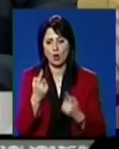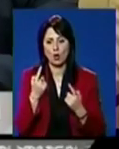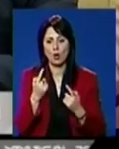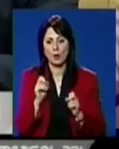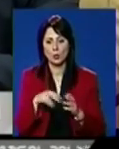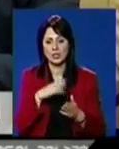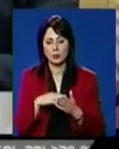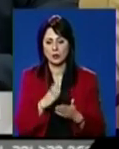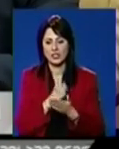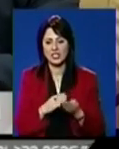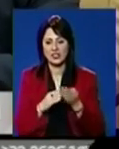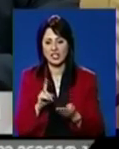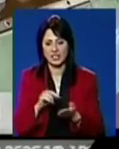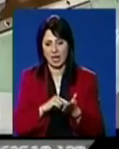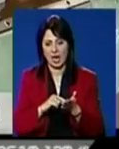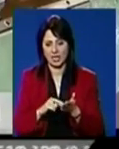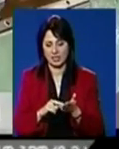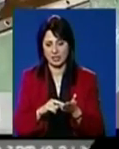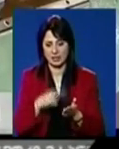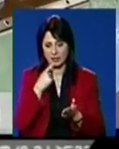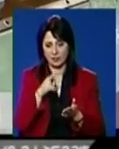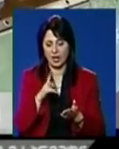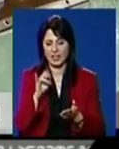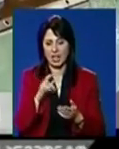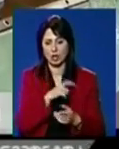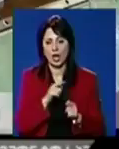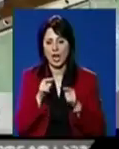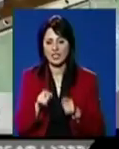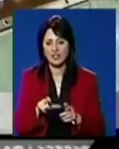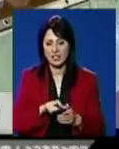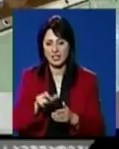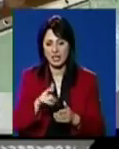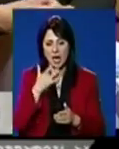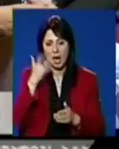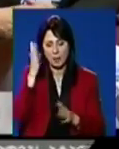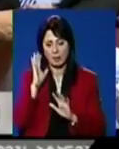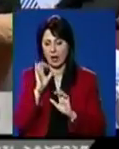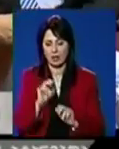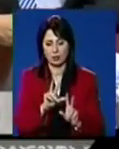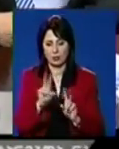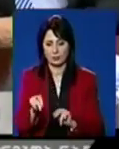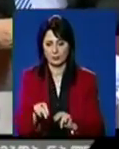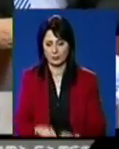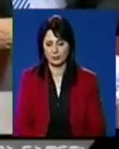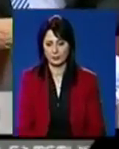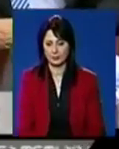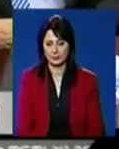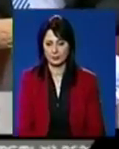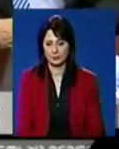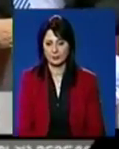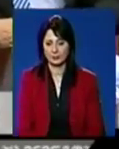გლობალურ უსაფრთხოებაში შეტანილი წვლილი ხაზგასმით აღნიშნა და ნატო-ში გაწევრიანების გზაზე შეერთებული შტატების მხარდაჭერა კიდევ ერთხელ დაადასტურა.